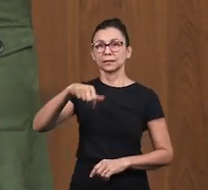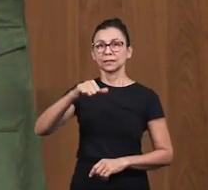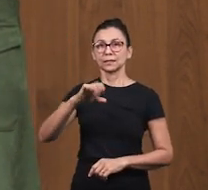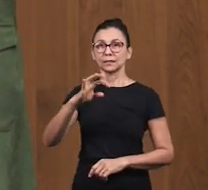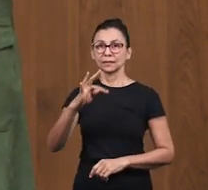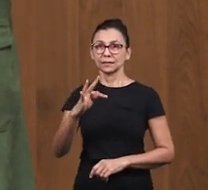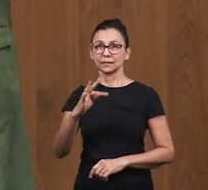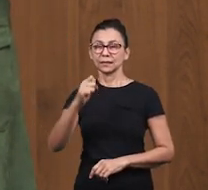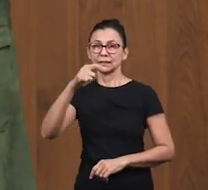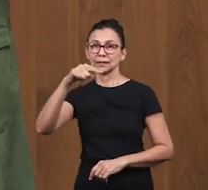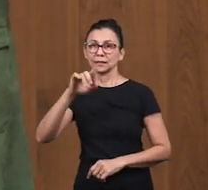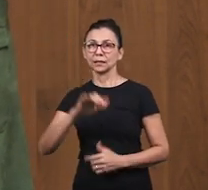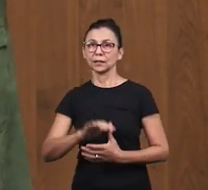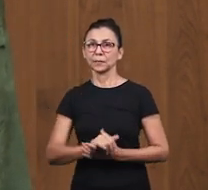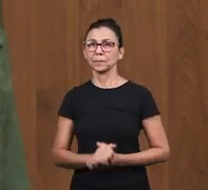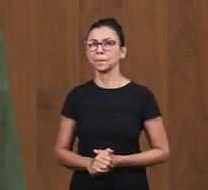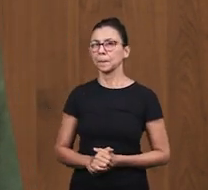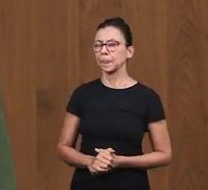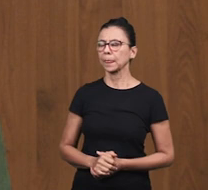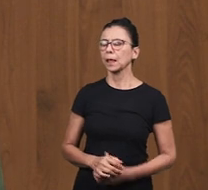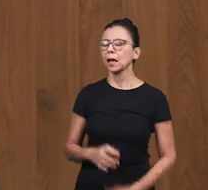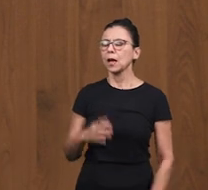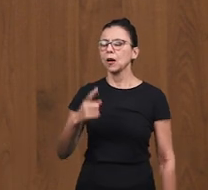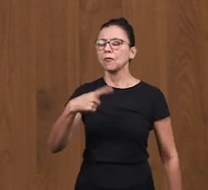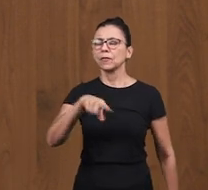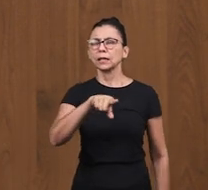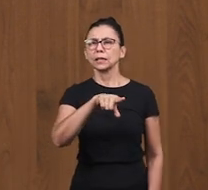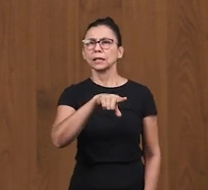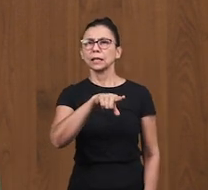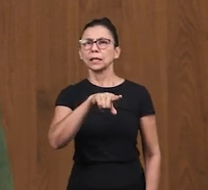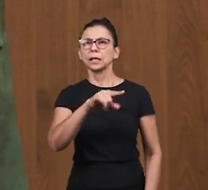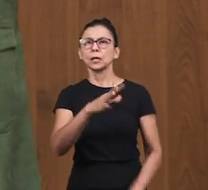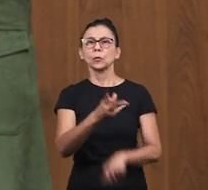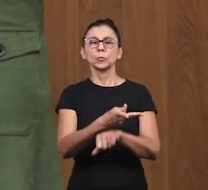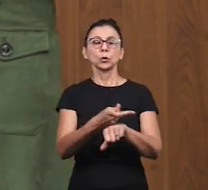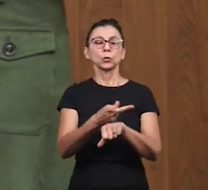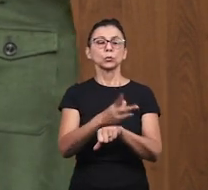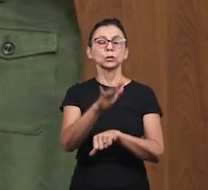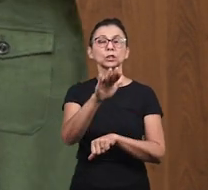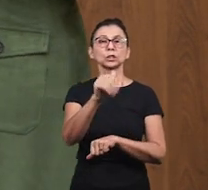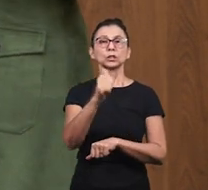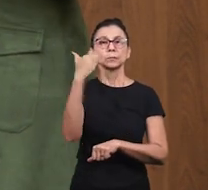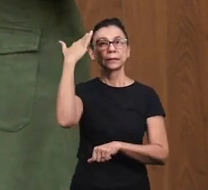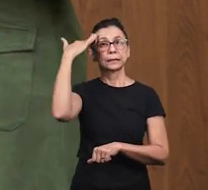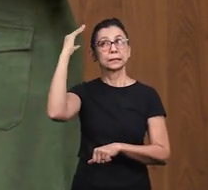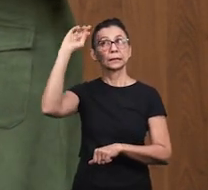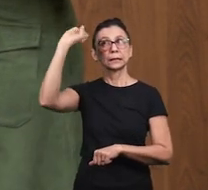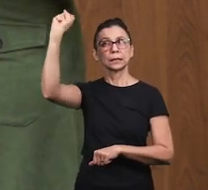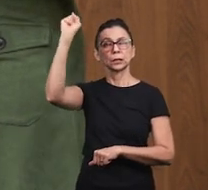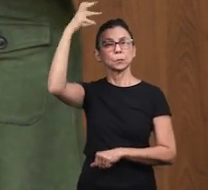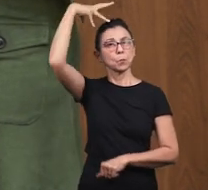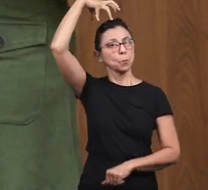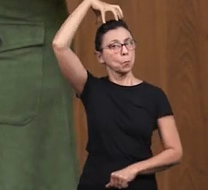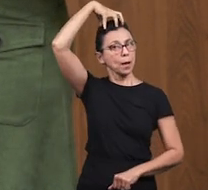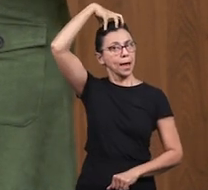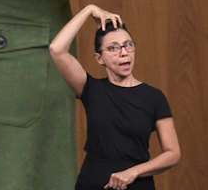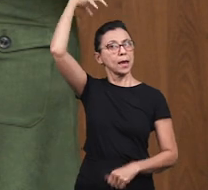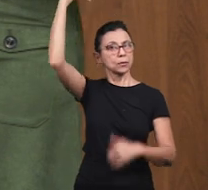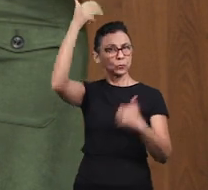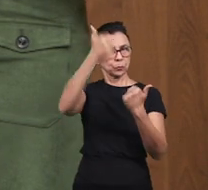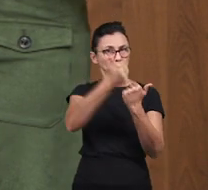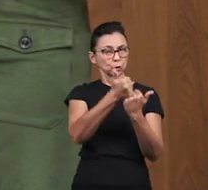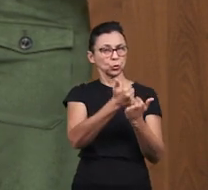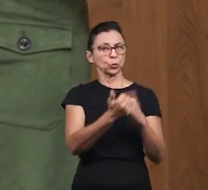prophète Nathan, « Va et oins Salomon comme roi. » Et alors, la mère de Salomon était